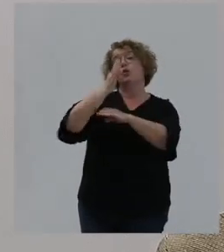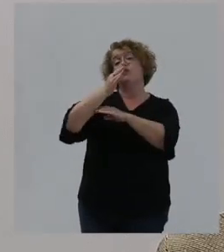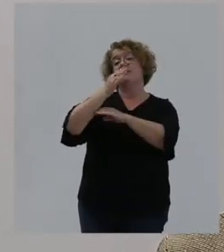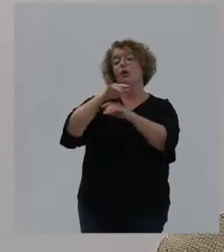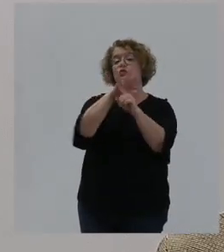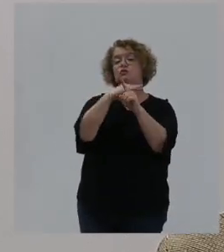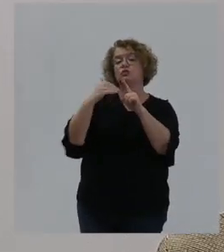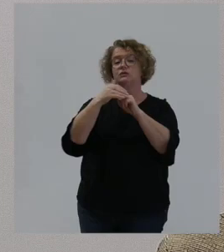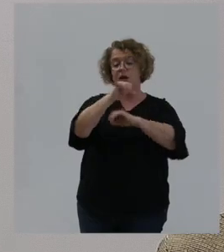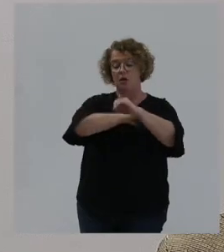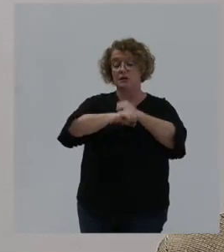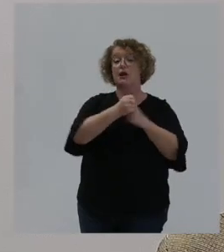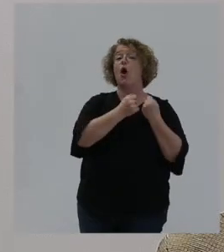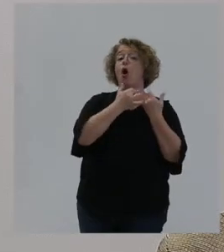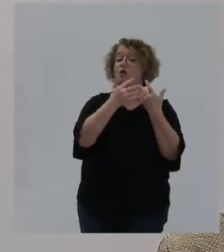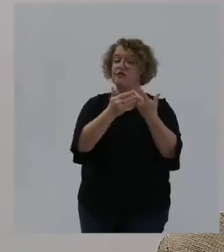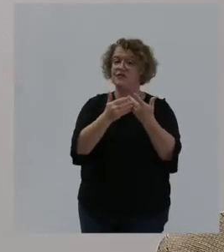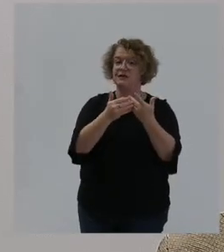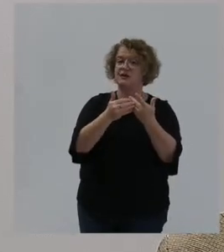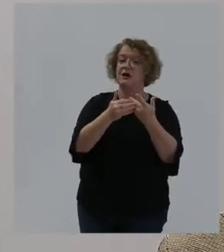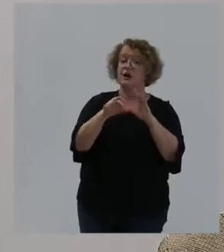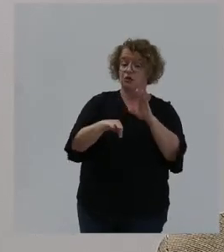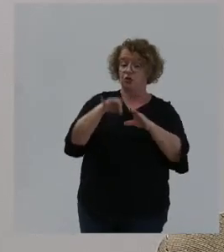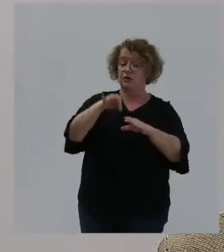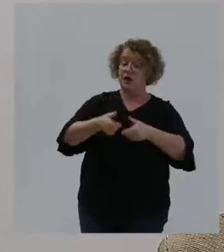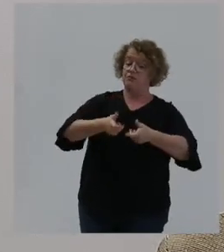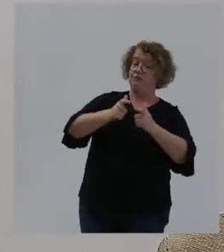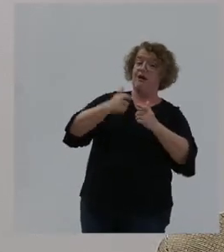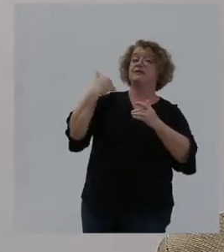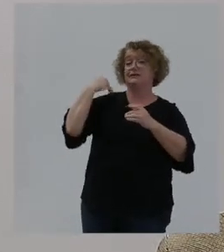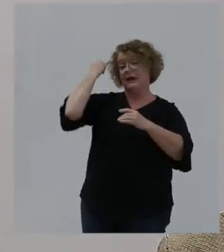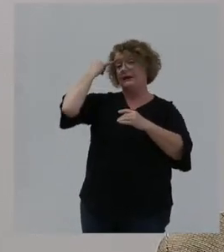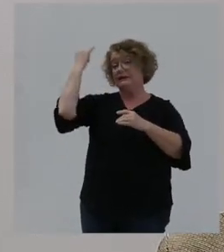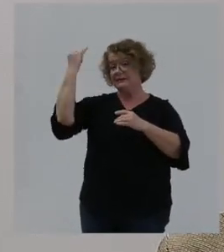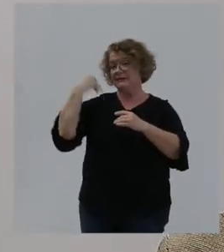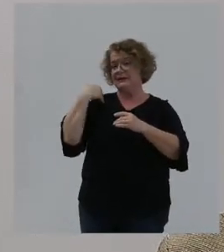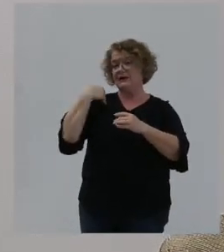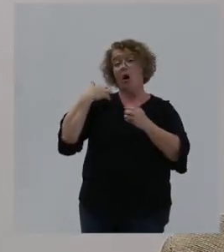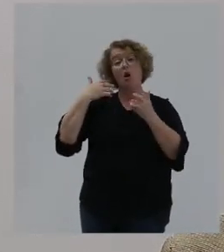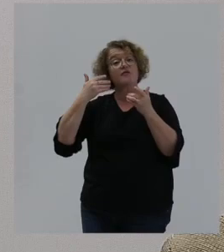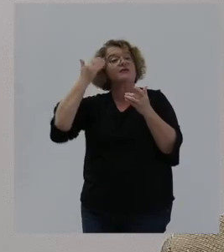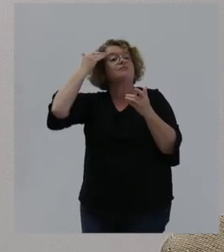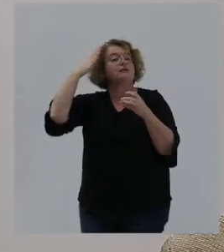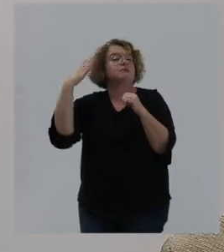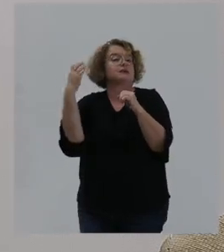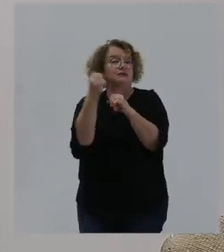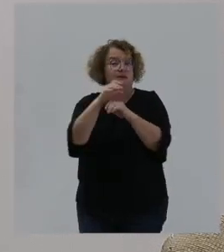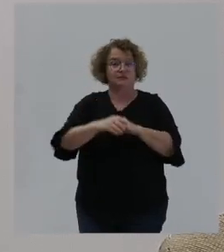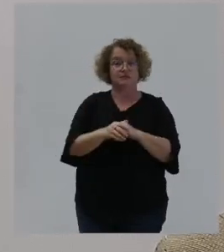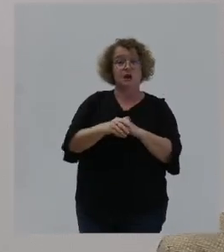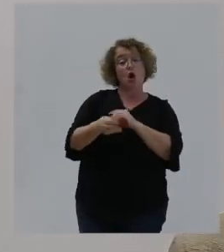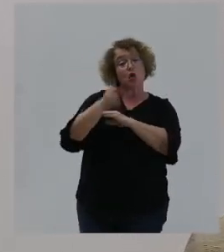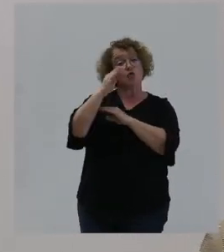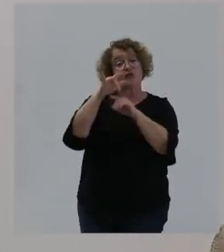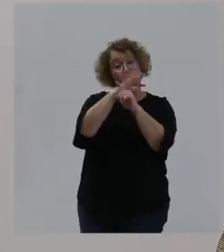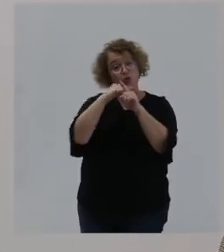sociale que nous souhaitons organiser en début du mandat a déjà été évoqué, et cette conférence sociale permettra de revenir davantage